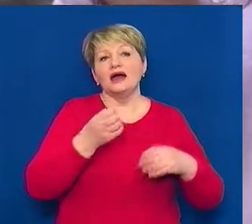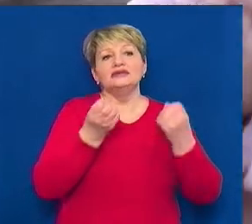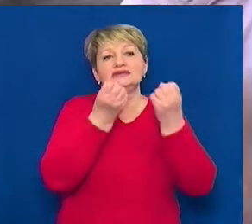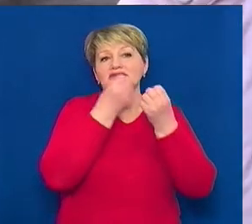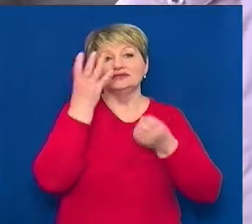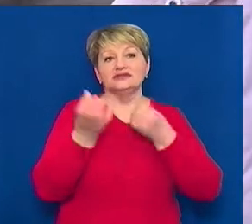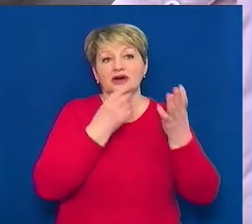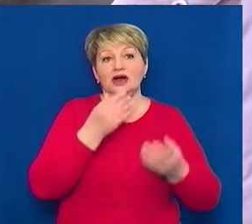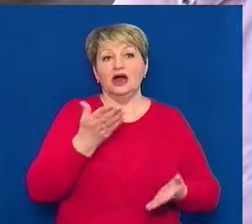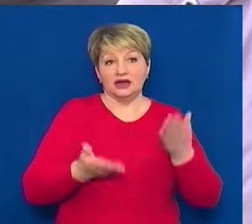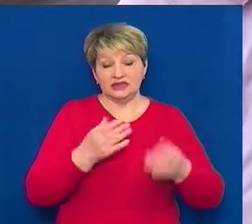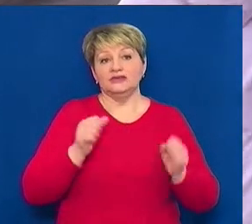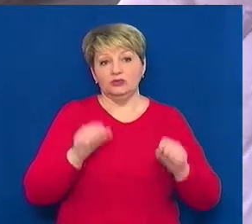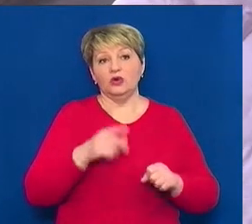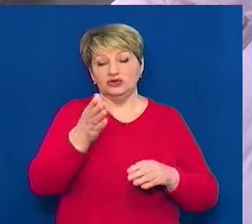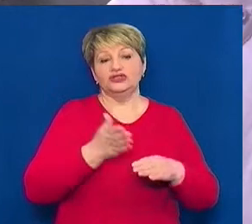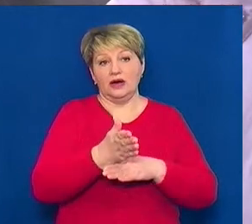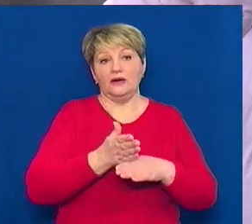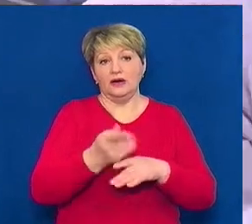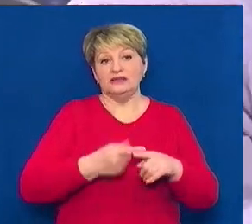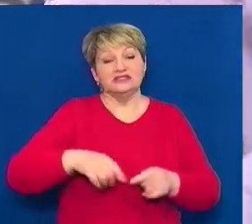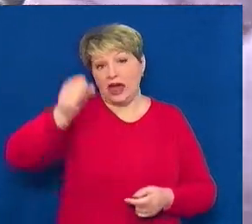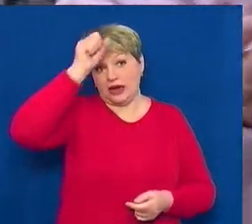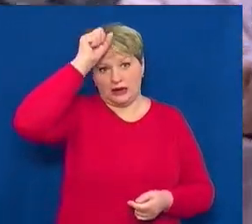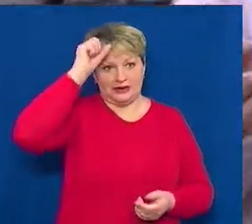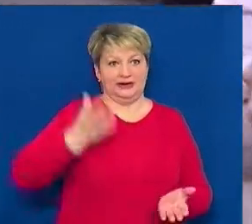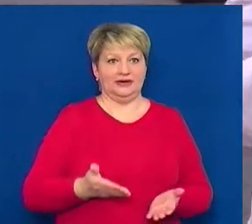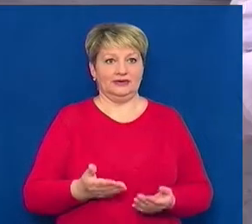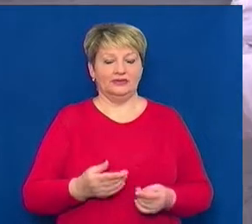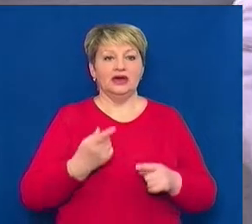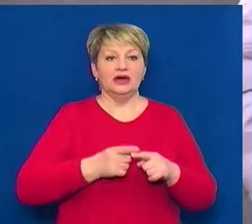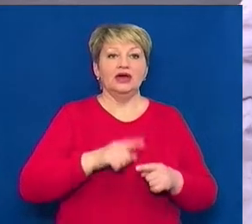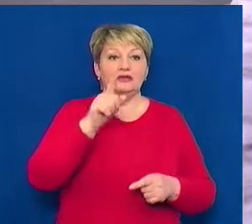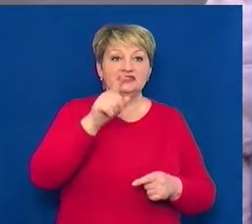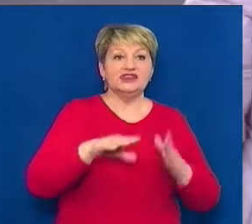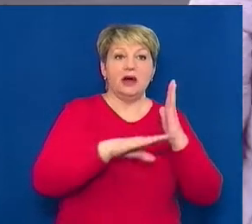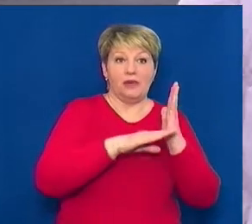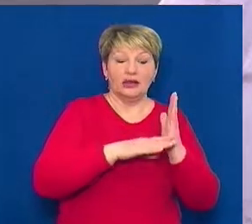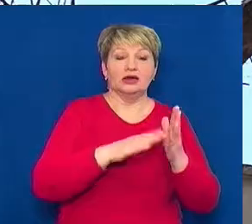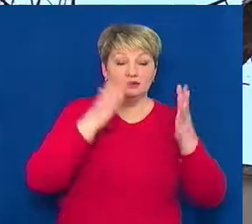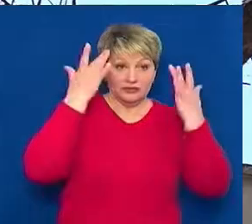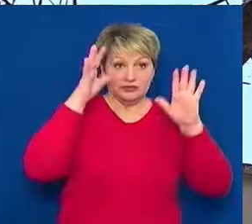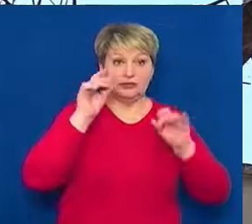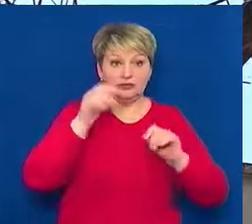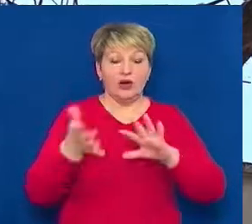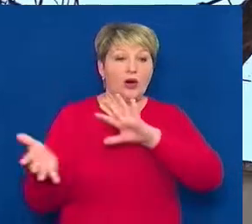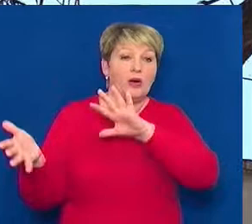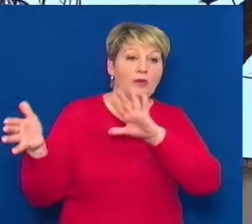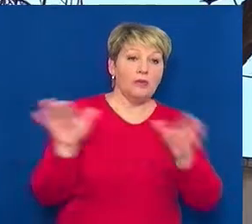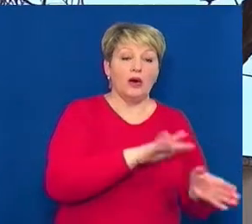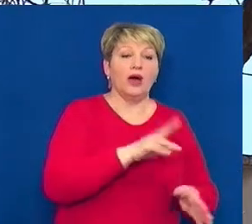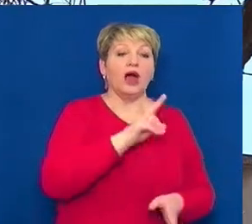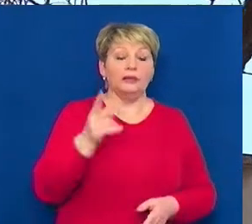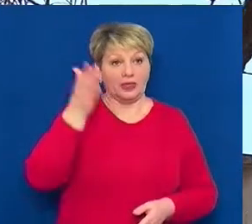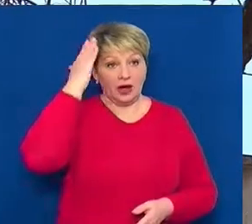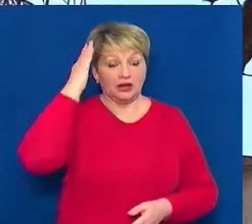можна його зрізати? Це гріх від Бога. І ота гілячка ще зачахнеться. І впаде комусь на голову.